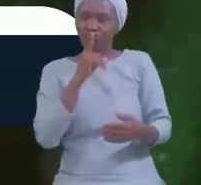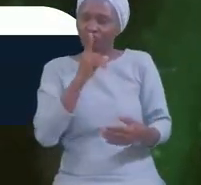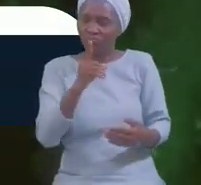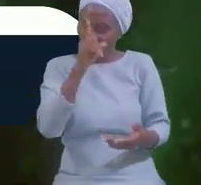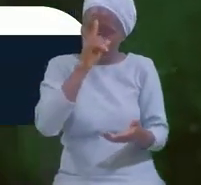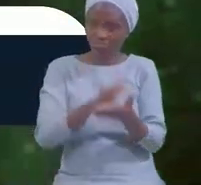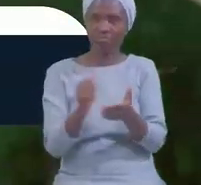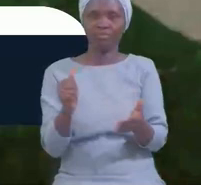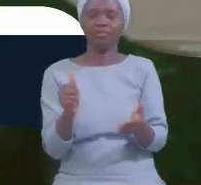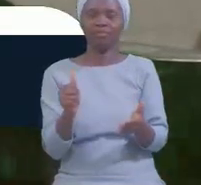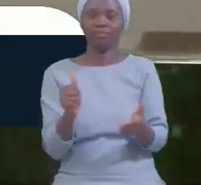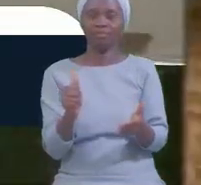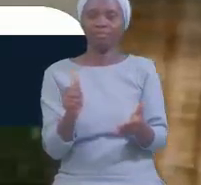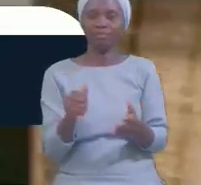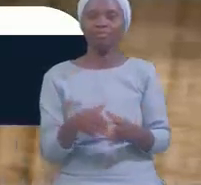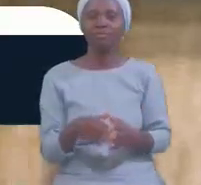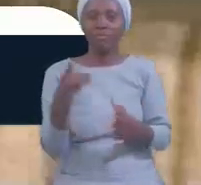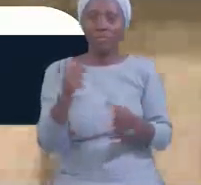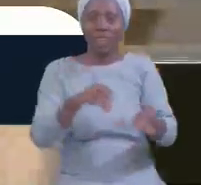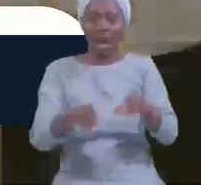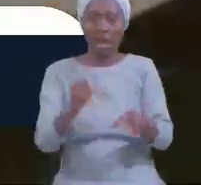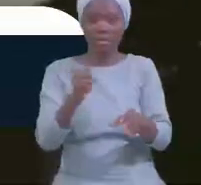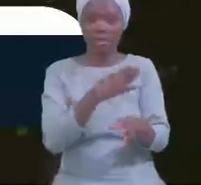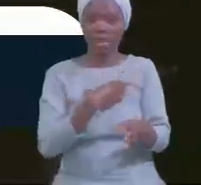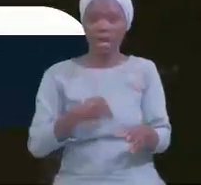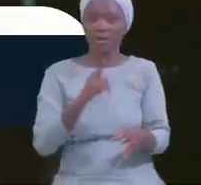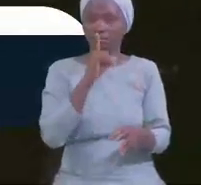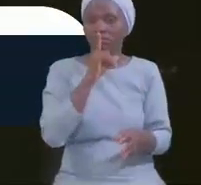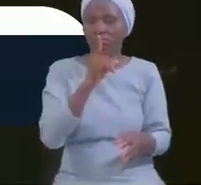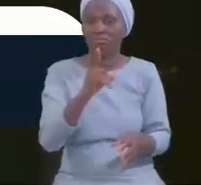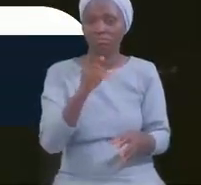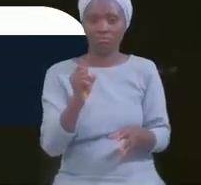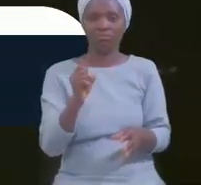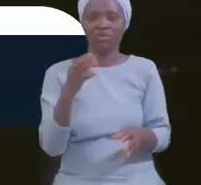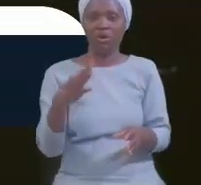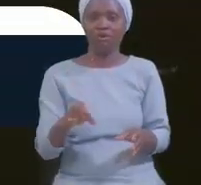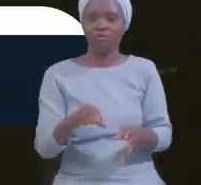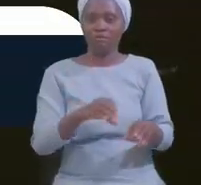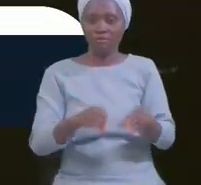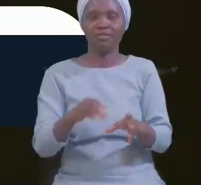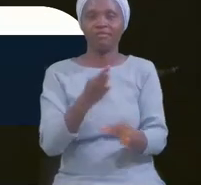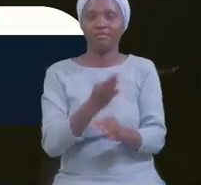actes et l'assurance, ce